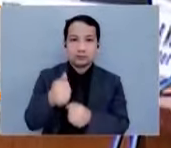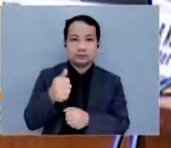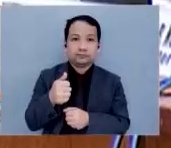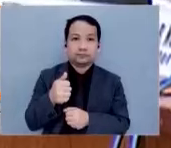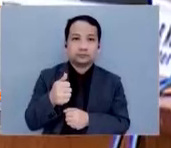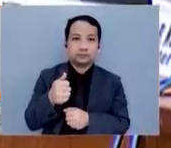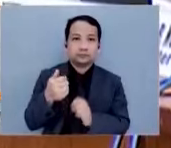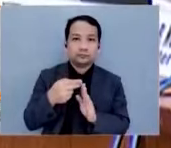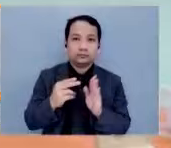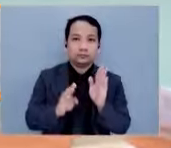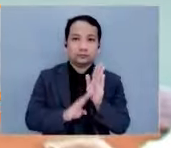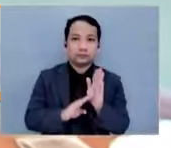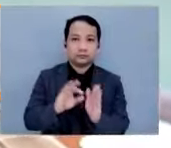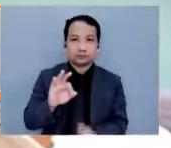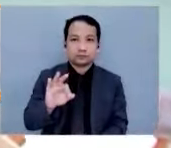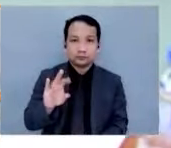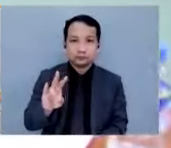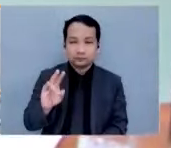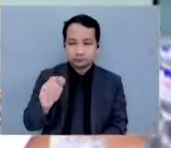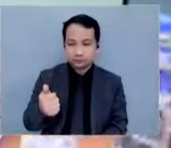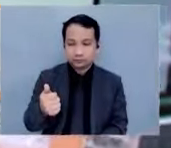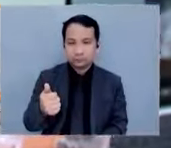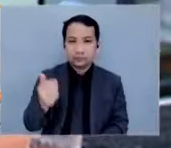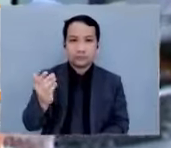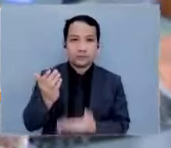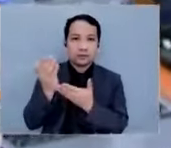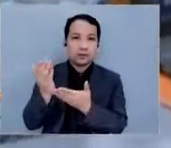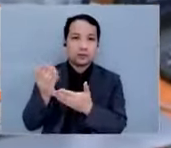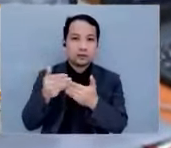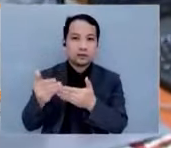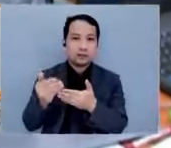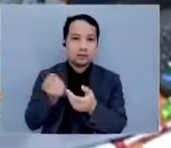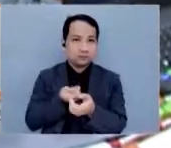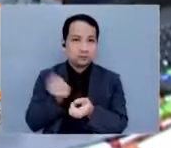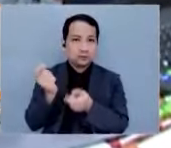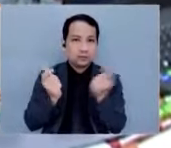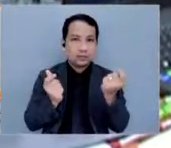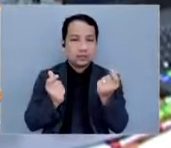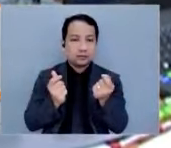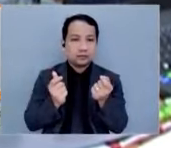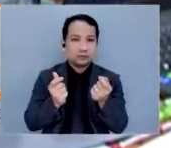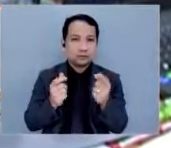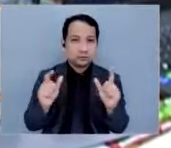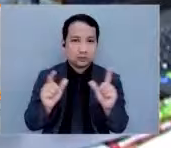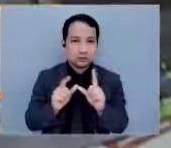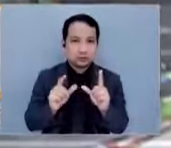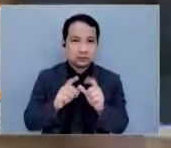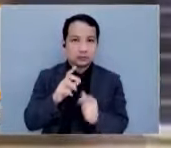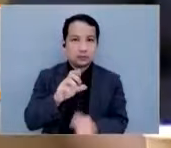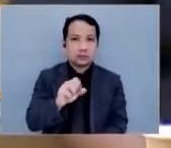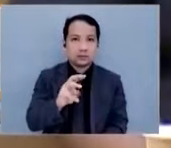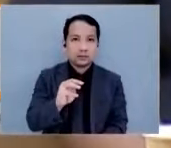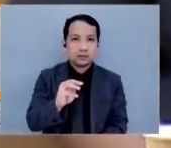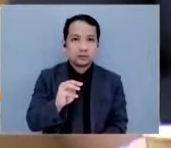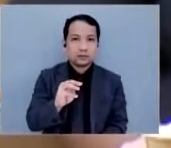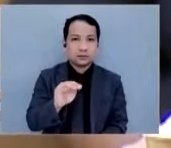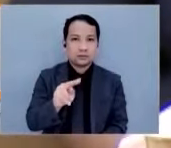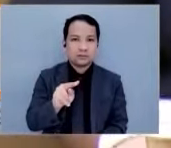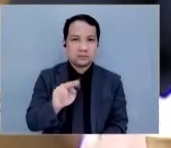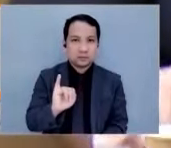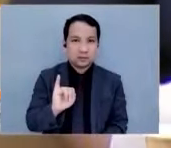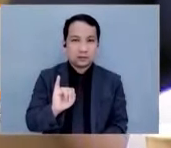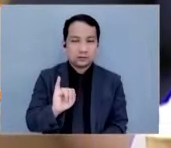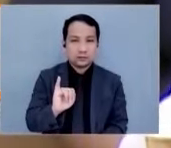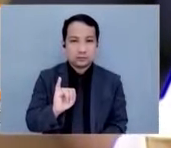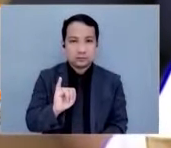No. 9710 o panukalang nagsusulong na i-revoke o bawiin ang prangkisa ng SMNI. This committee,